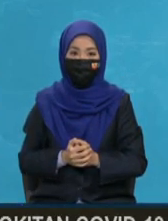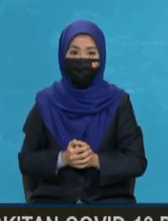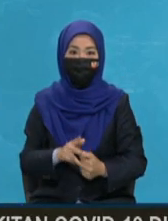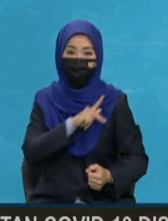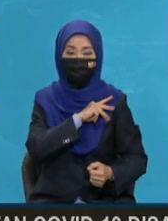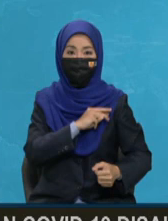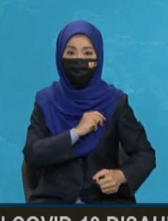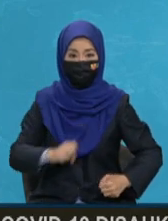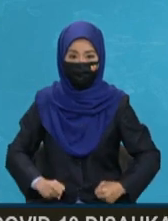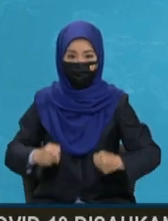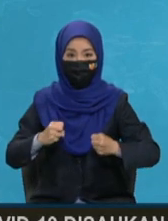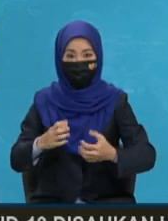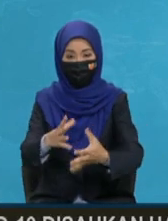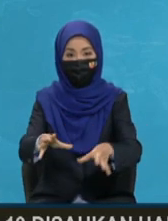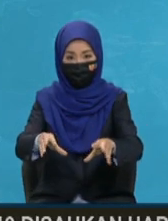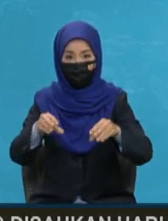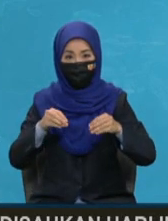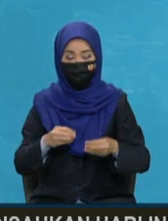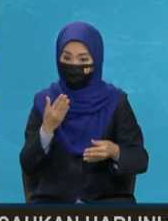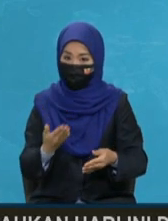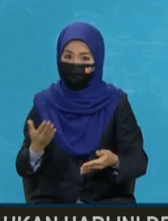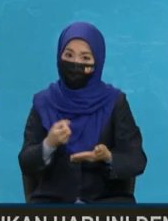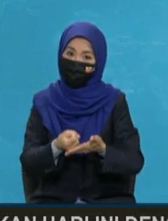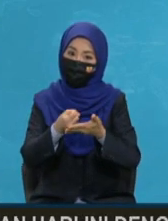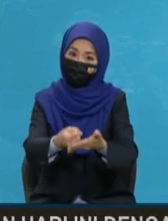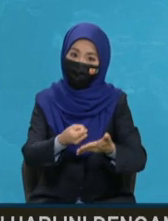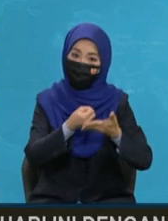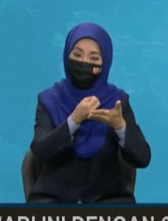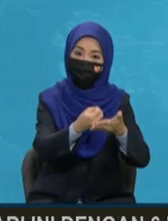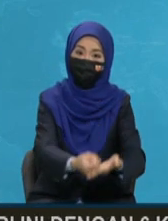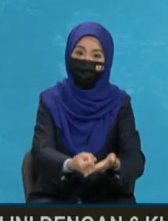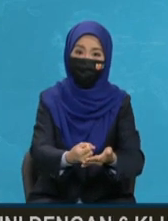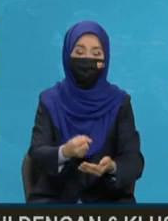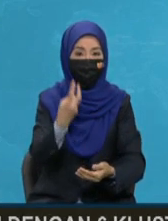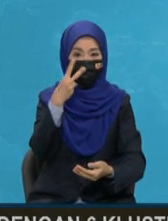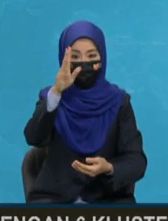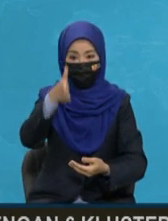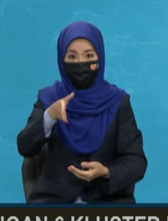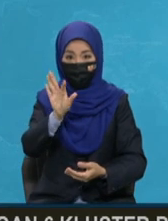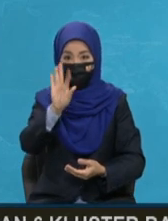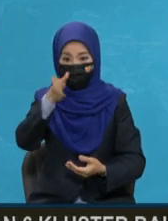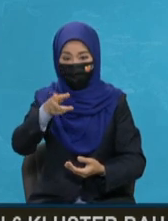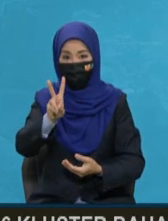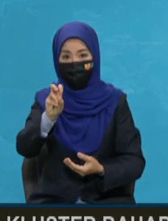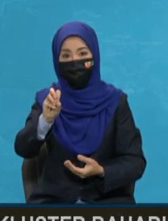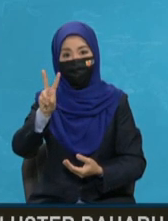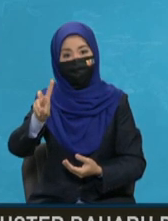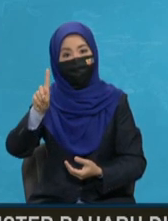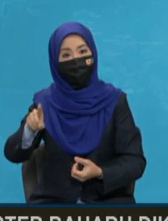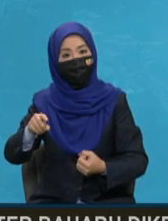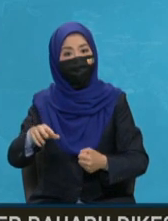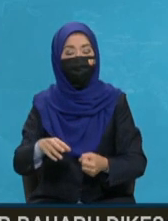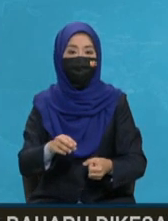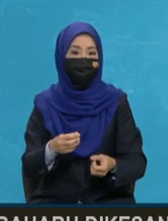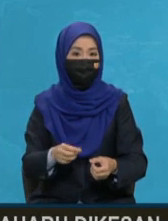Hai Kementerian Kesehatan telah menerima beberapa sumbangan pada 11 Sep 2012 1 daripada beberapa